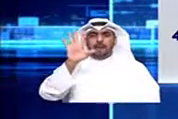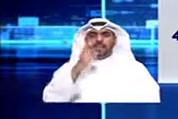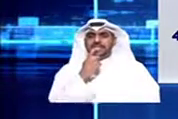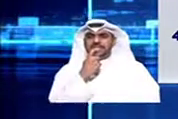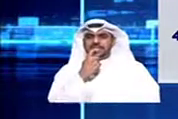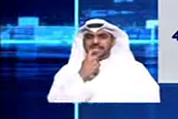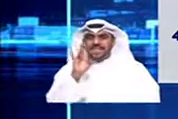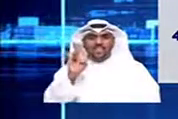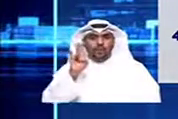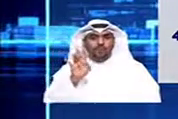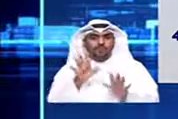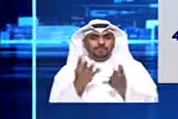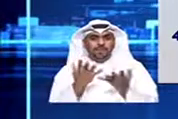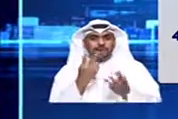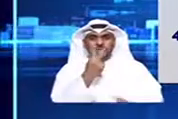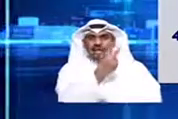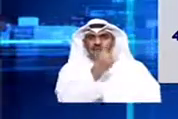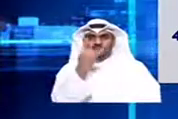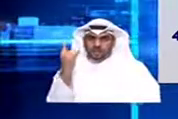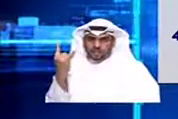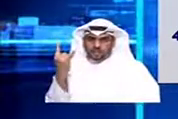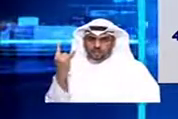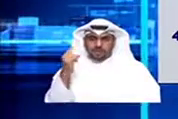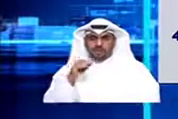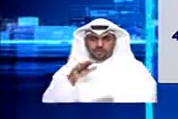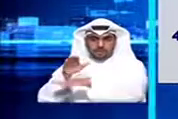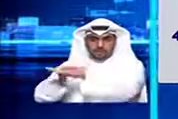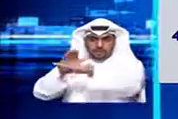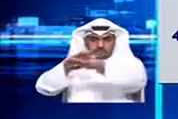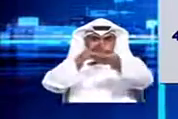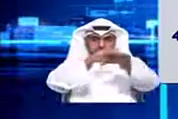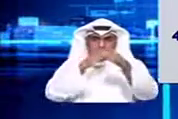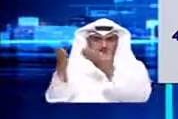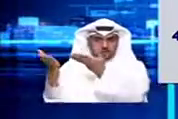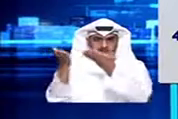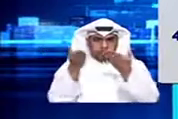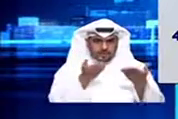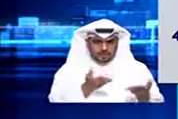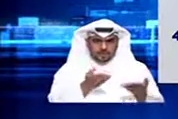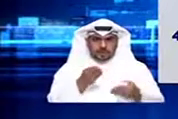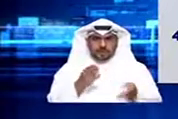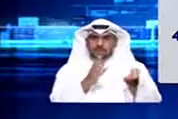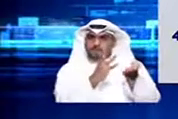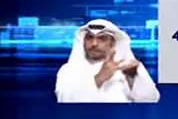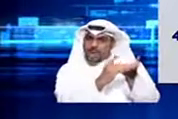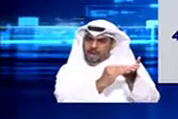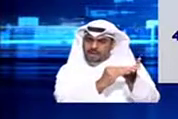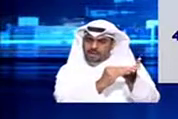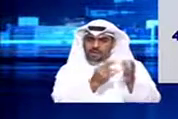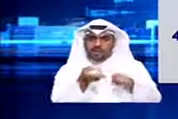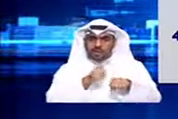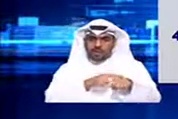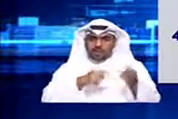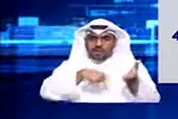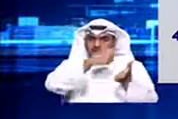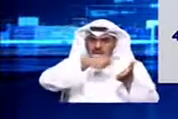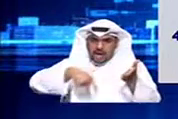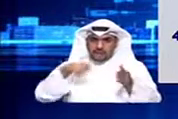إلى مراجعتها يومي الأحد والاثنين المقبلين، مصطحبين معهم البطاقة المدنية وقرار